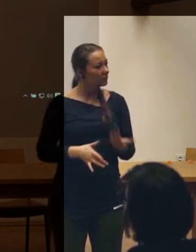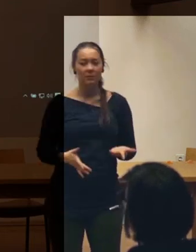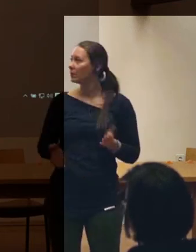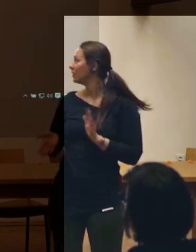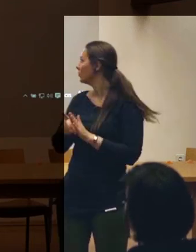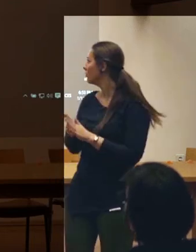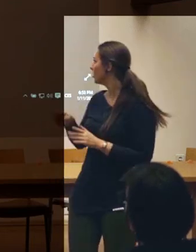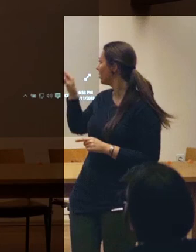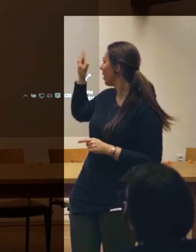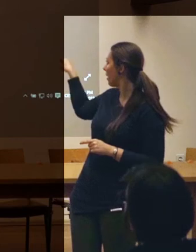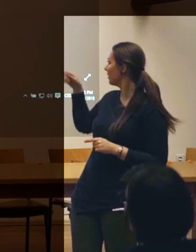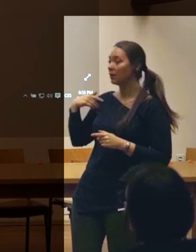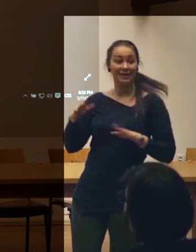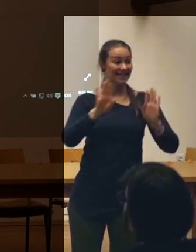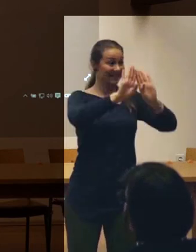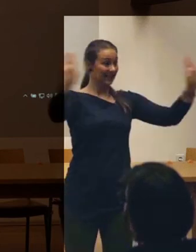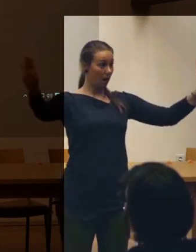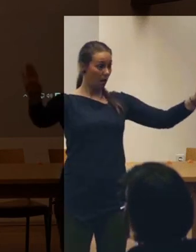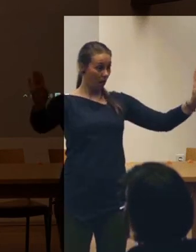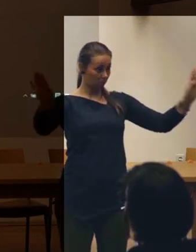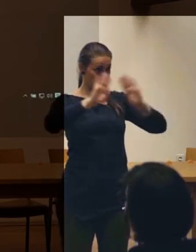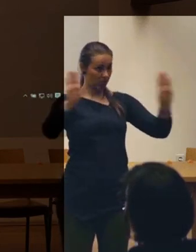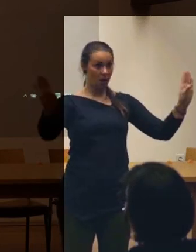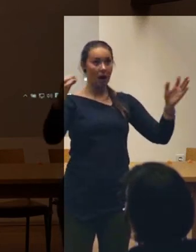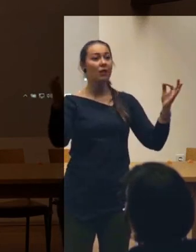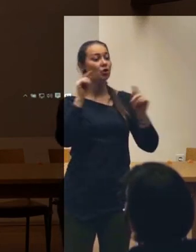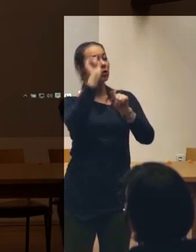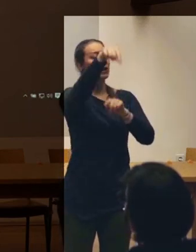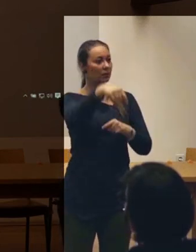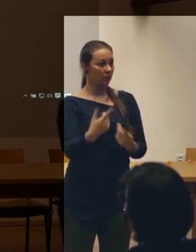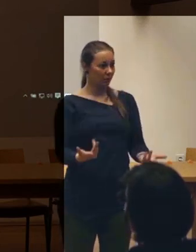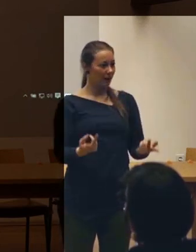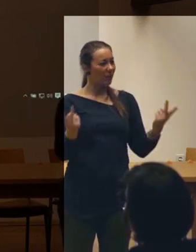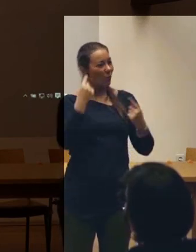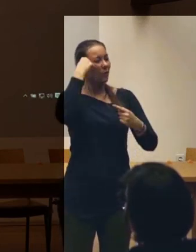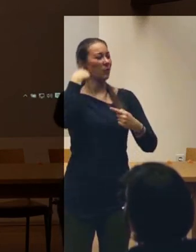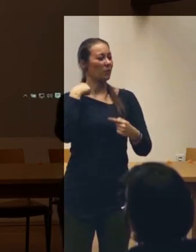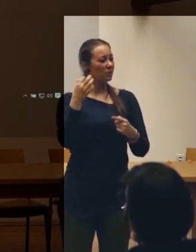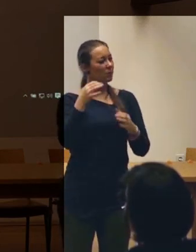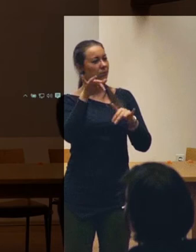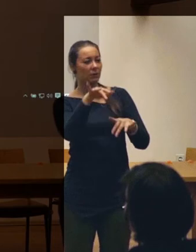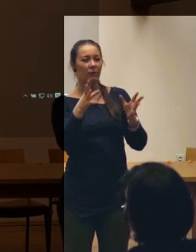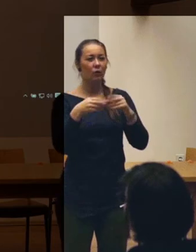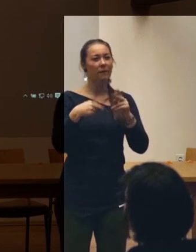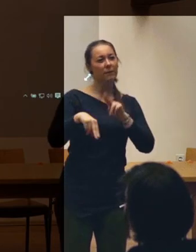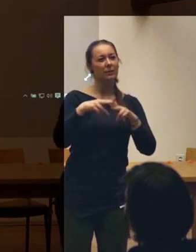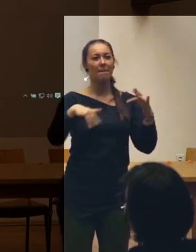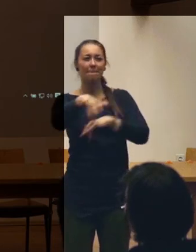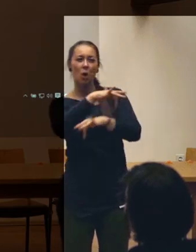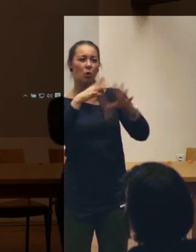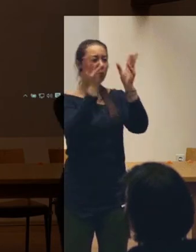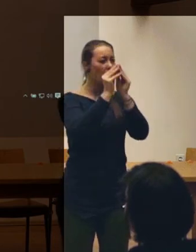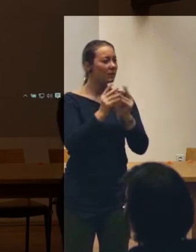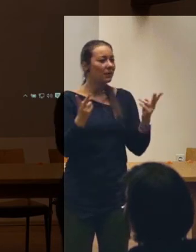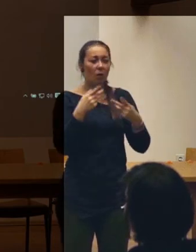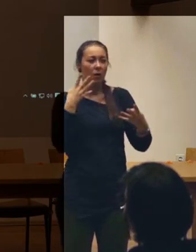vlastne, čo za tou stenou je, napriek tomu, že to je treba zamurované, ale nie je to vidieť. Čiže tam vlastne vznikal ten popis toho, nejakej tej neviditeľnej štruktúry, ktorá